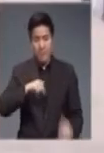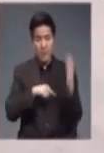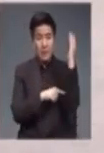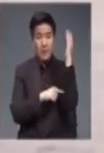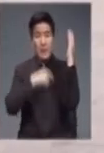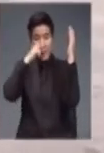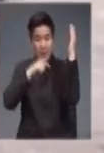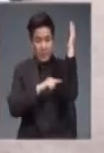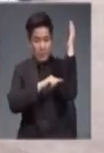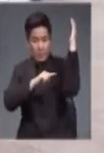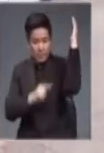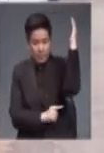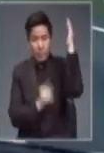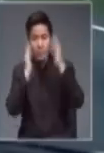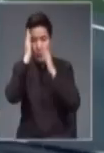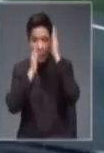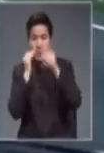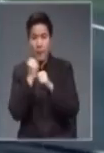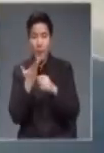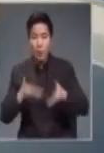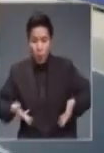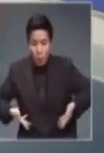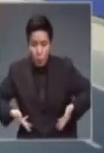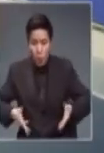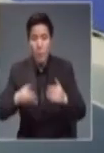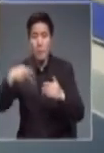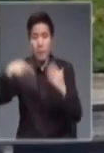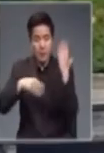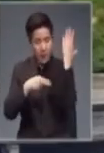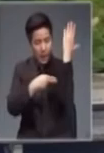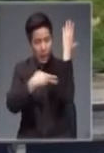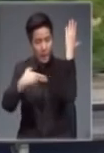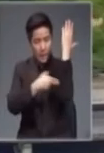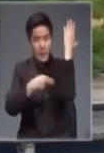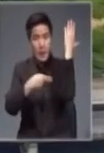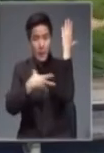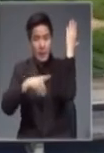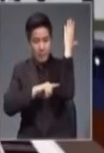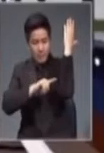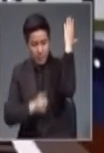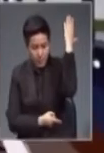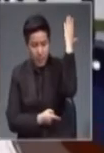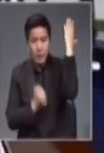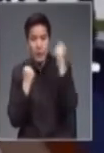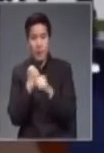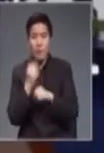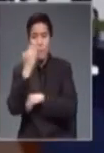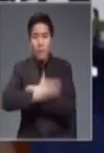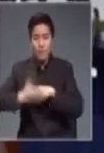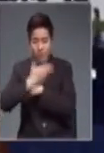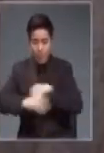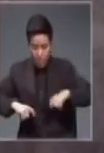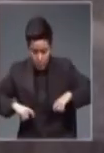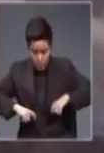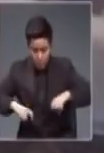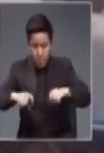ครับที่กล่าวมาทั้งหมดนี้เราทุกคนทุกฝ่ายต้องช่วยกันผลักดันอย่าปล่อยให้รัฐบาลข้าราชการทำเพียงลำพังนะครับภา